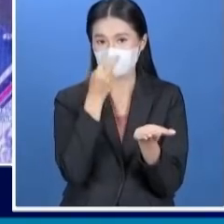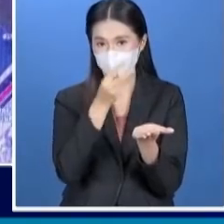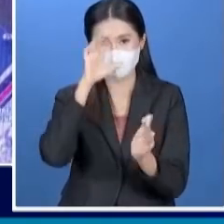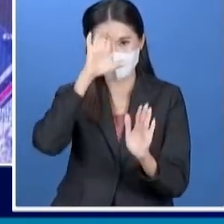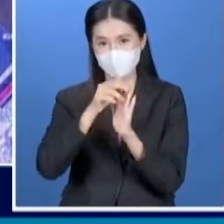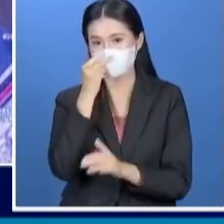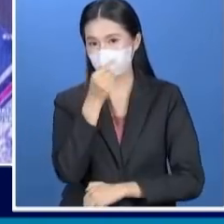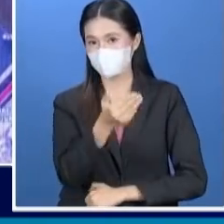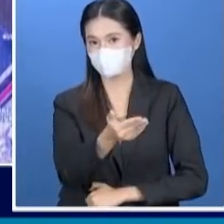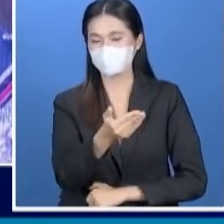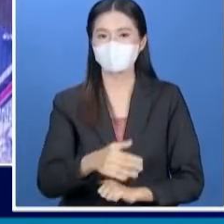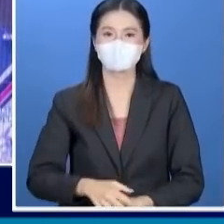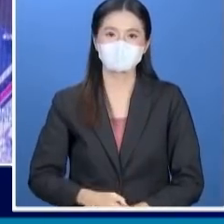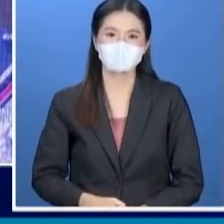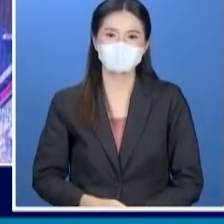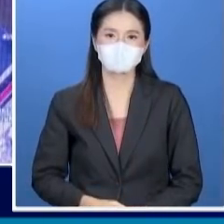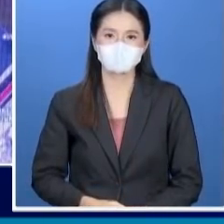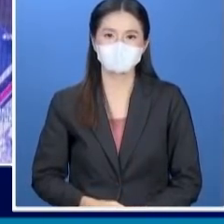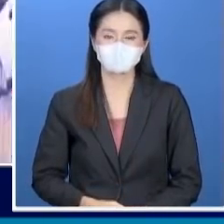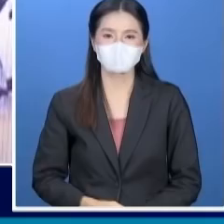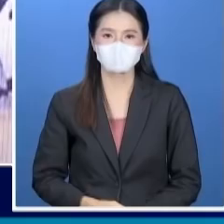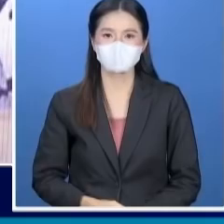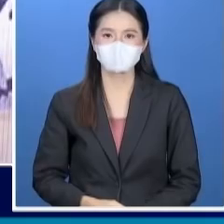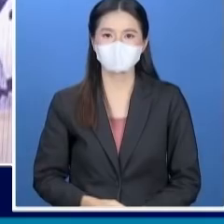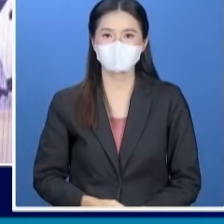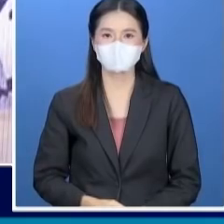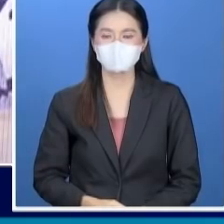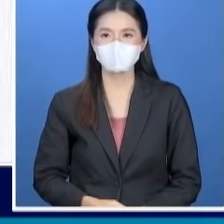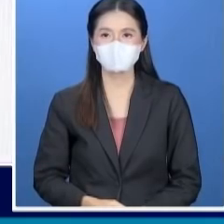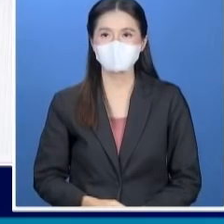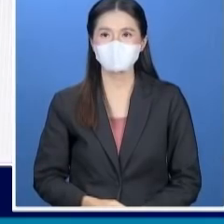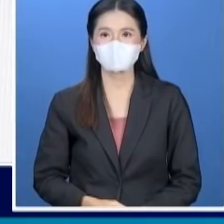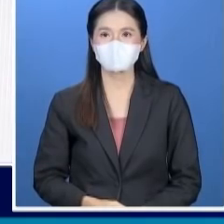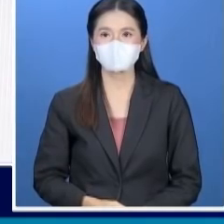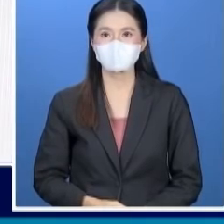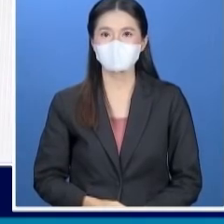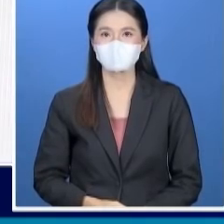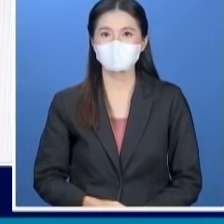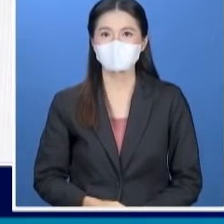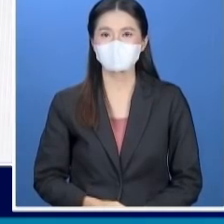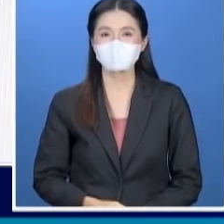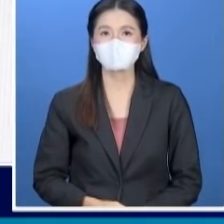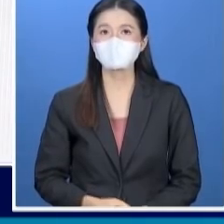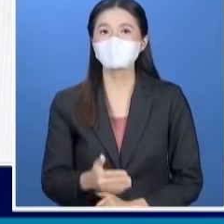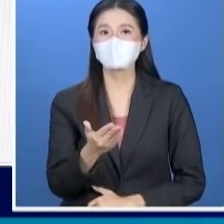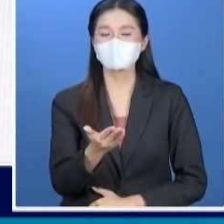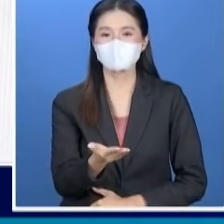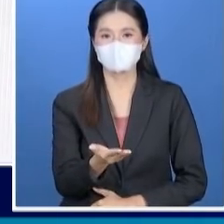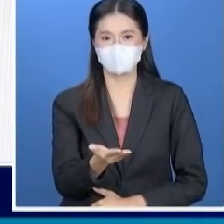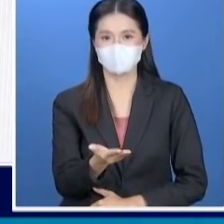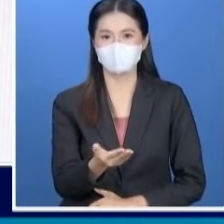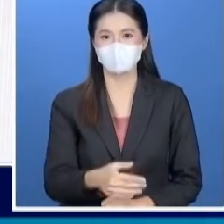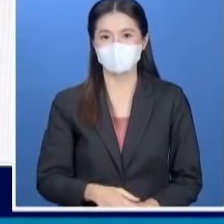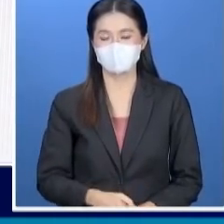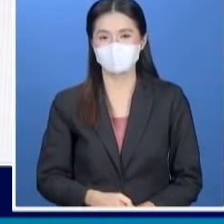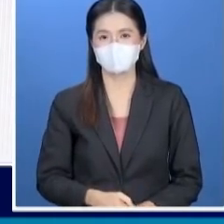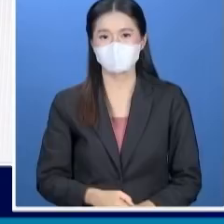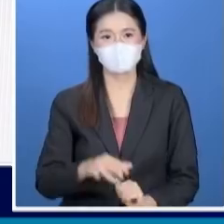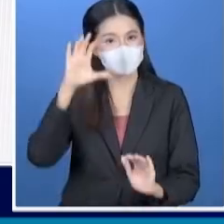ไว้ครับ